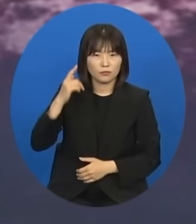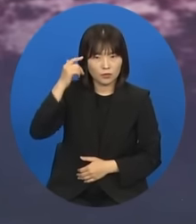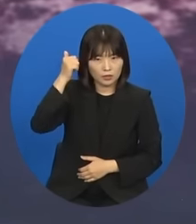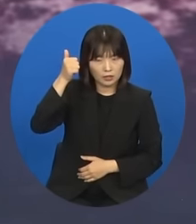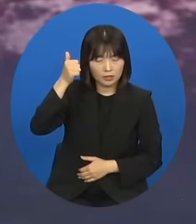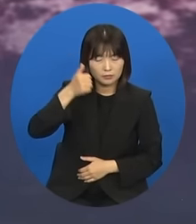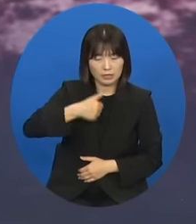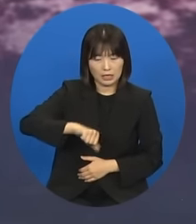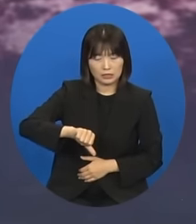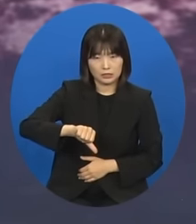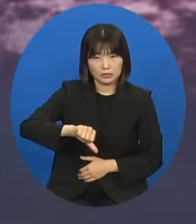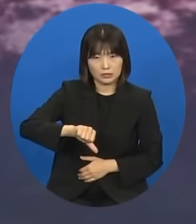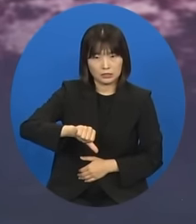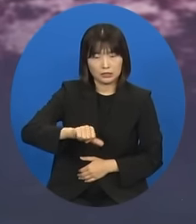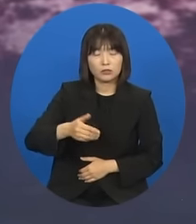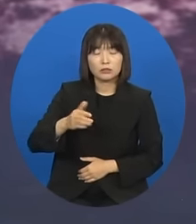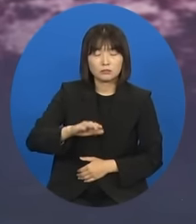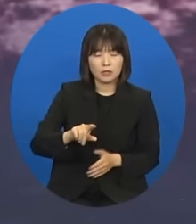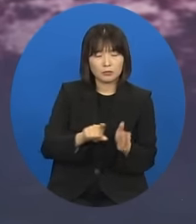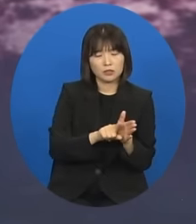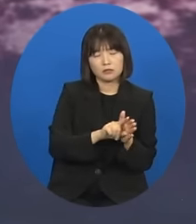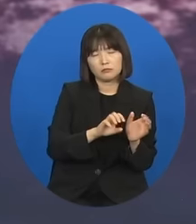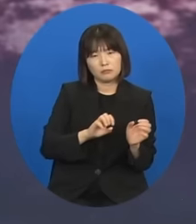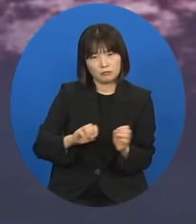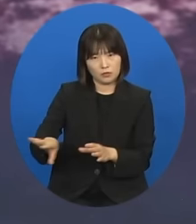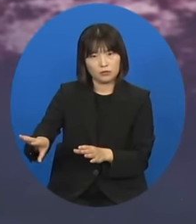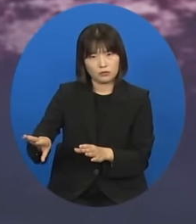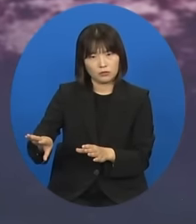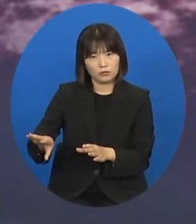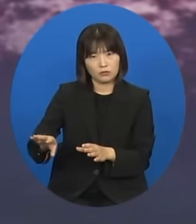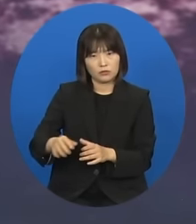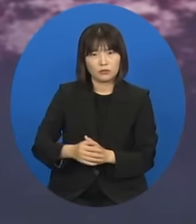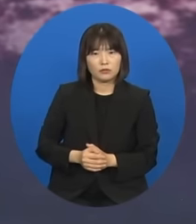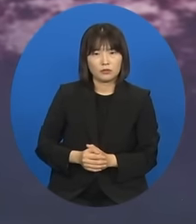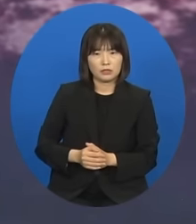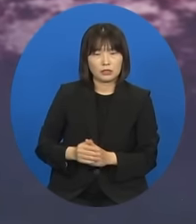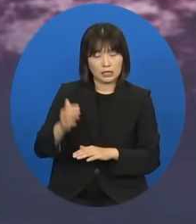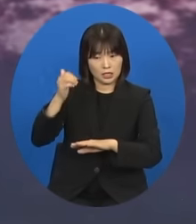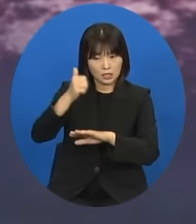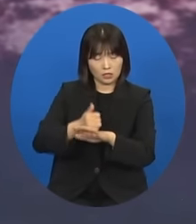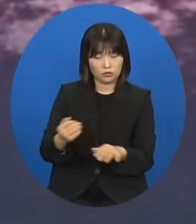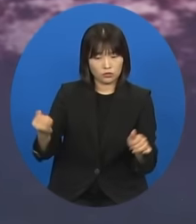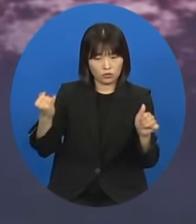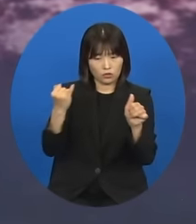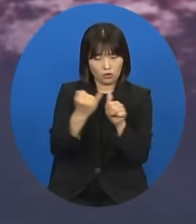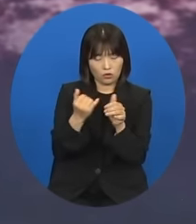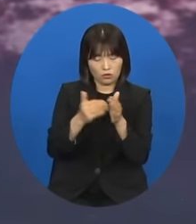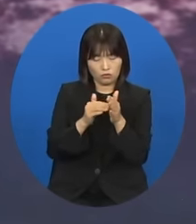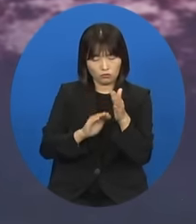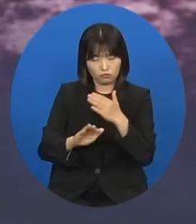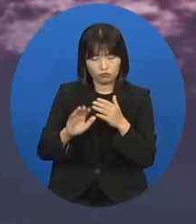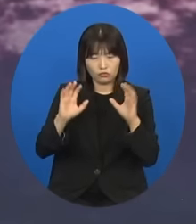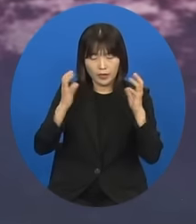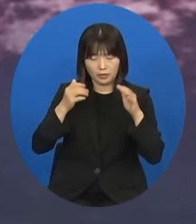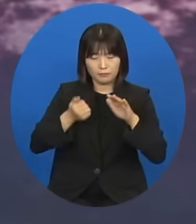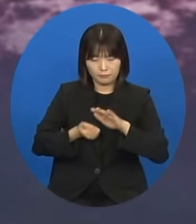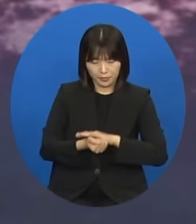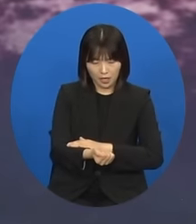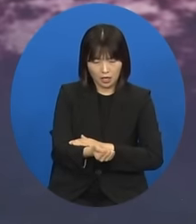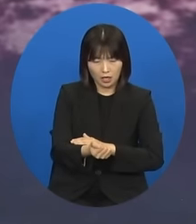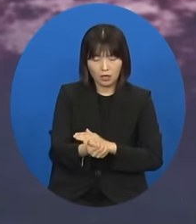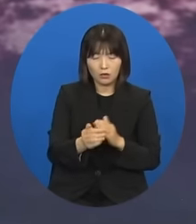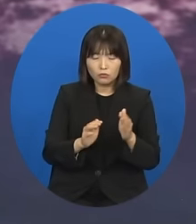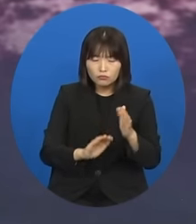아들이었지만 믿음을 잃어버린 그 아들 나중에 결혼을 하고 자녀를 낳아 보니까 그제서야